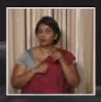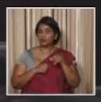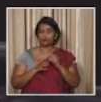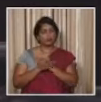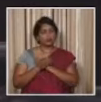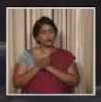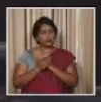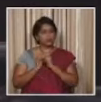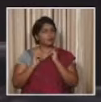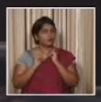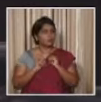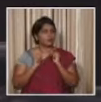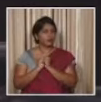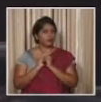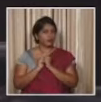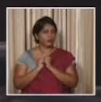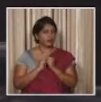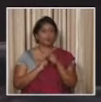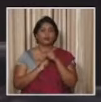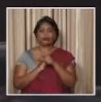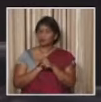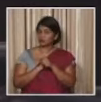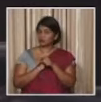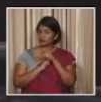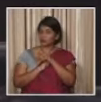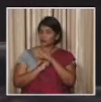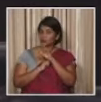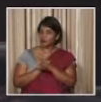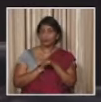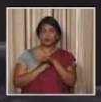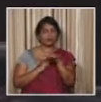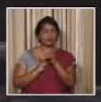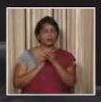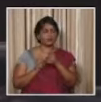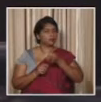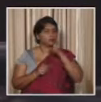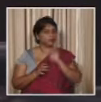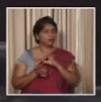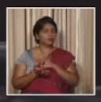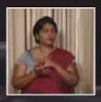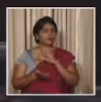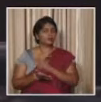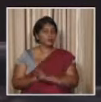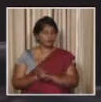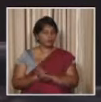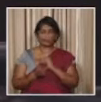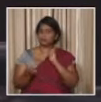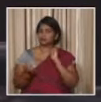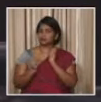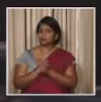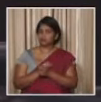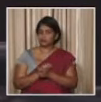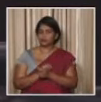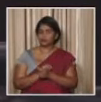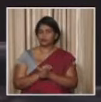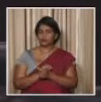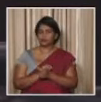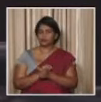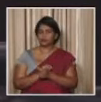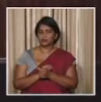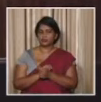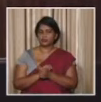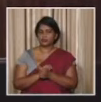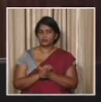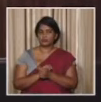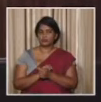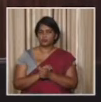සියලුම අසාධාරණකම් ඔවුන් කරන ඔවුන්ගේ සමාජ සම්මුතිය විකෘති කරන ගරු මන්ත්‍රීතුමිය ඔබතුමියට තව විනාඩි